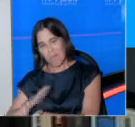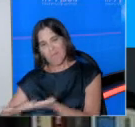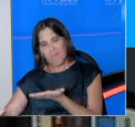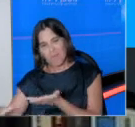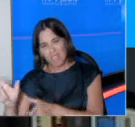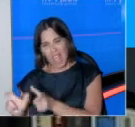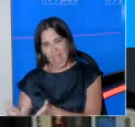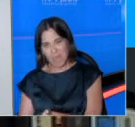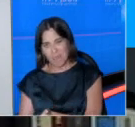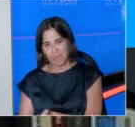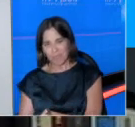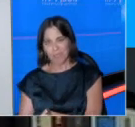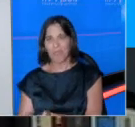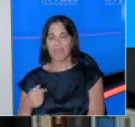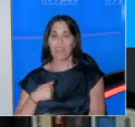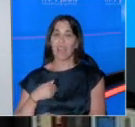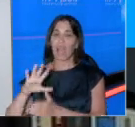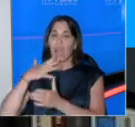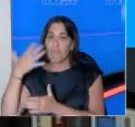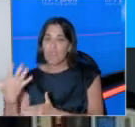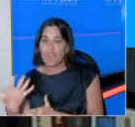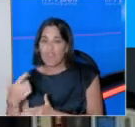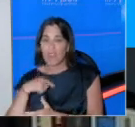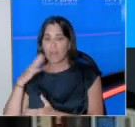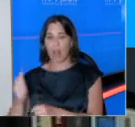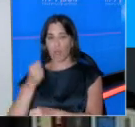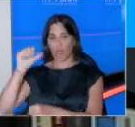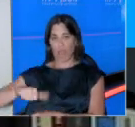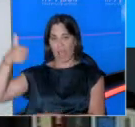העם, אגב, 5 שנים אליפה ברציפות אל-אהלי,